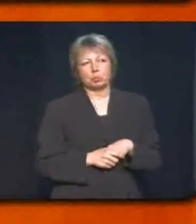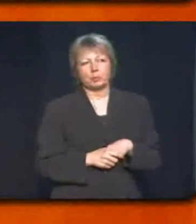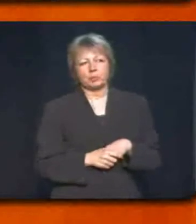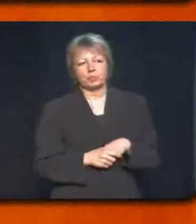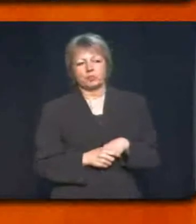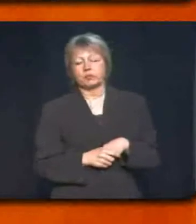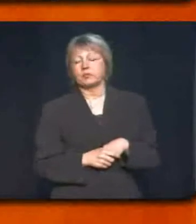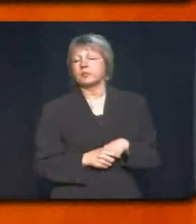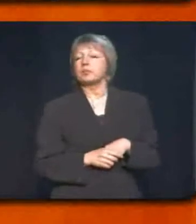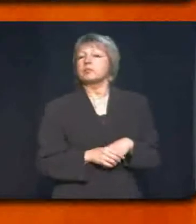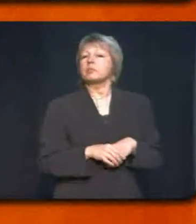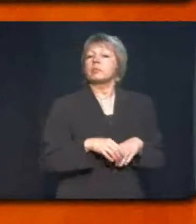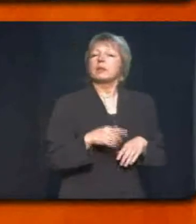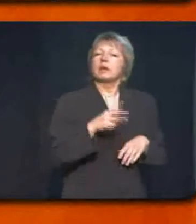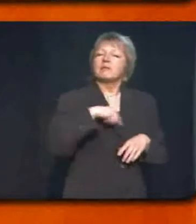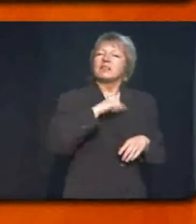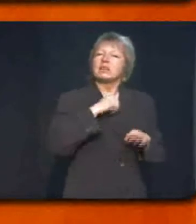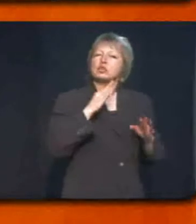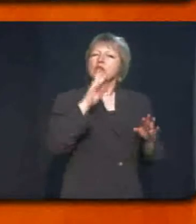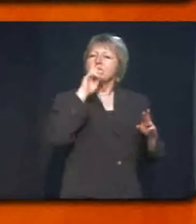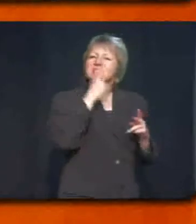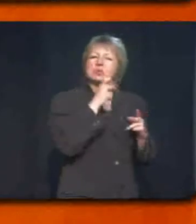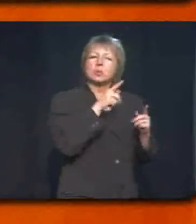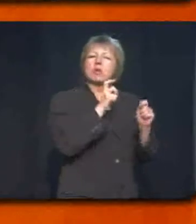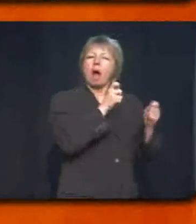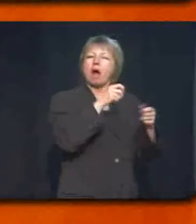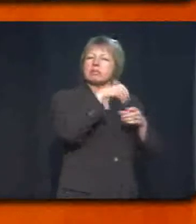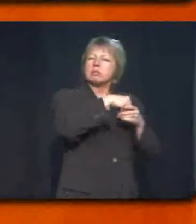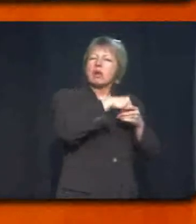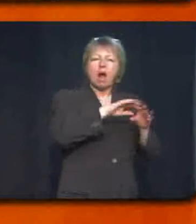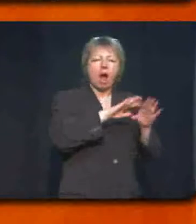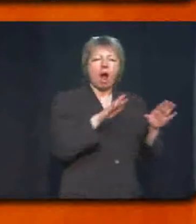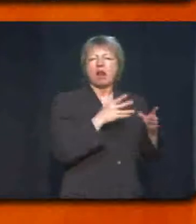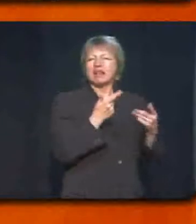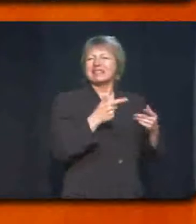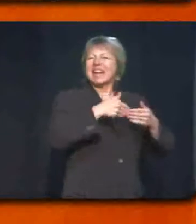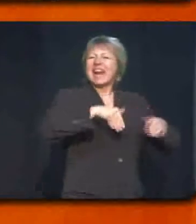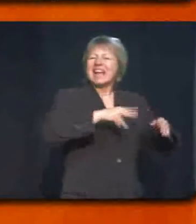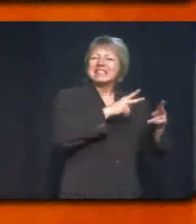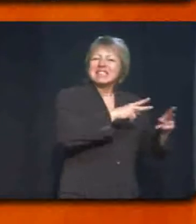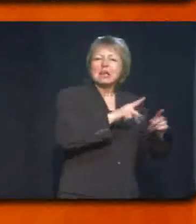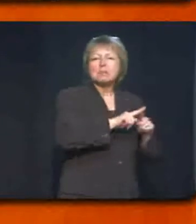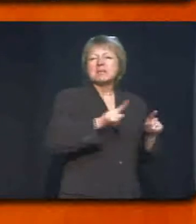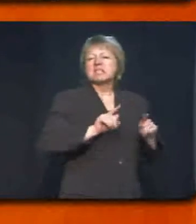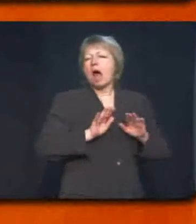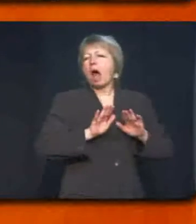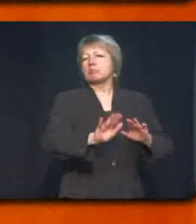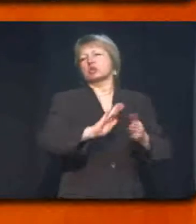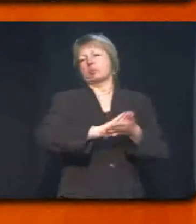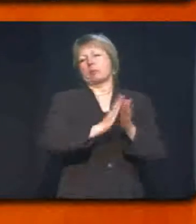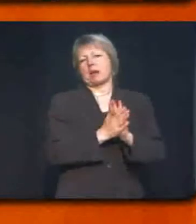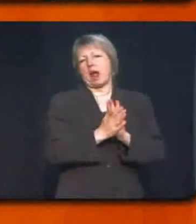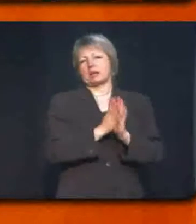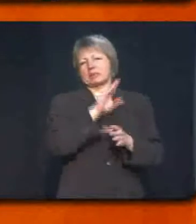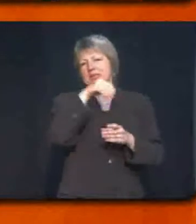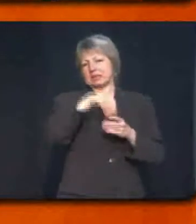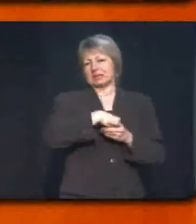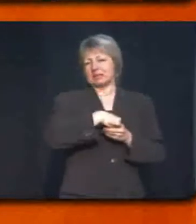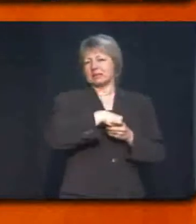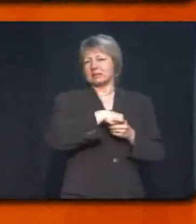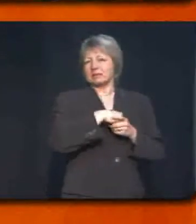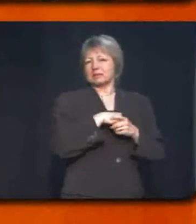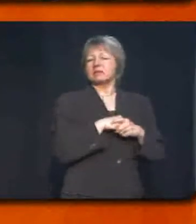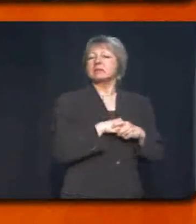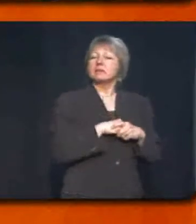wir haben versucht in dem Antrag alle Aspekte von der Grenzsicherung bis zur Abschiebepraxis abzudecken über die europäischen Abkommen